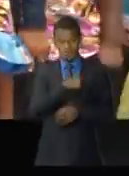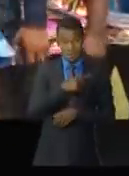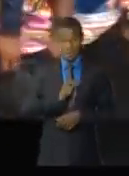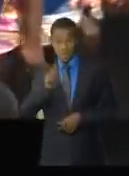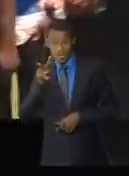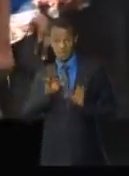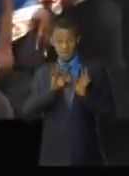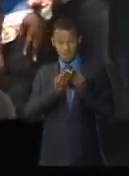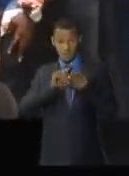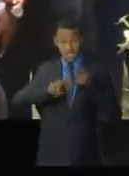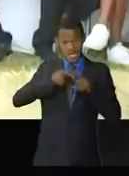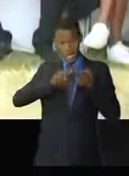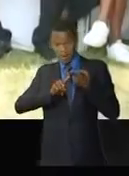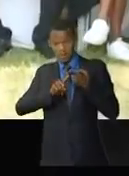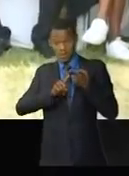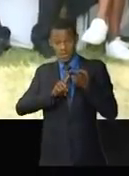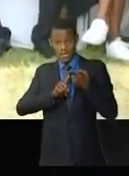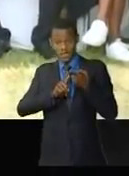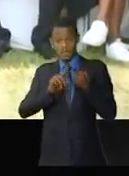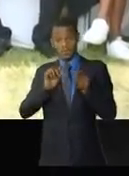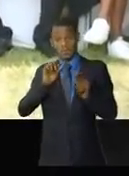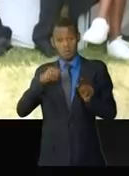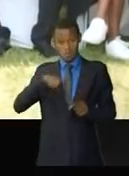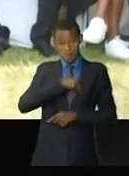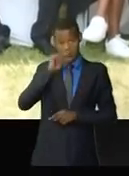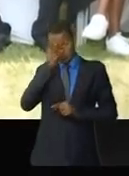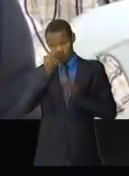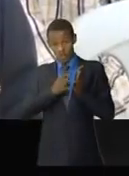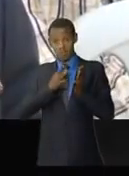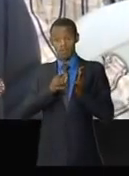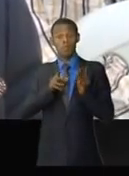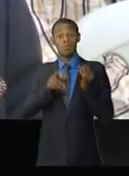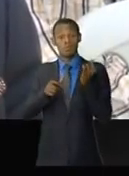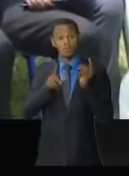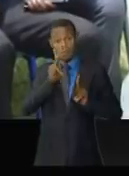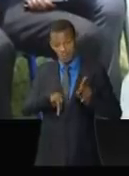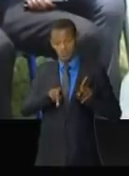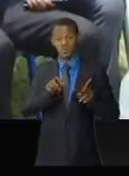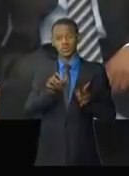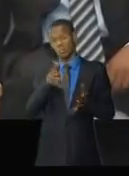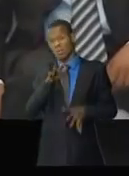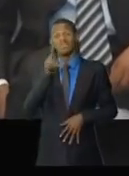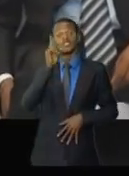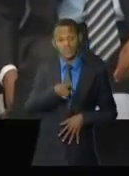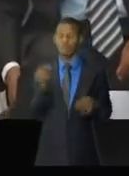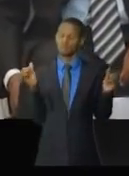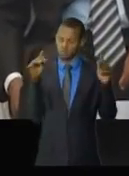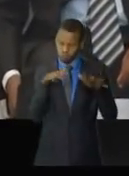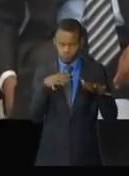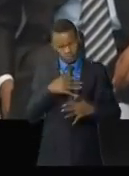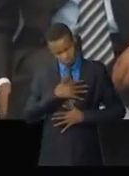famille, les amis et connaissances, des centaines de personnes ont rendu ce jour un dernier hommage à cette combattante de longue